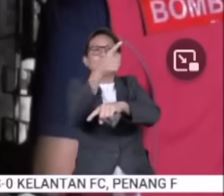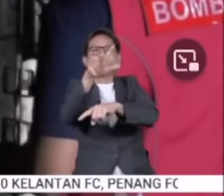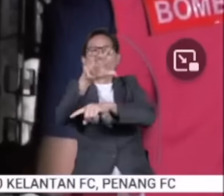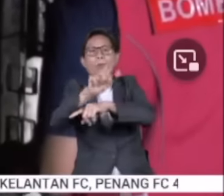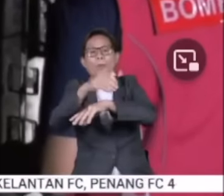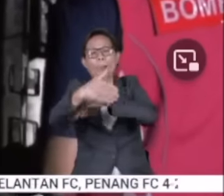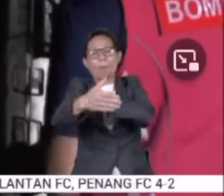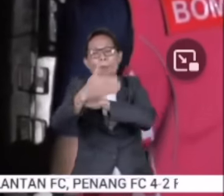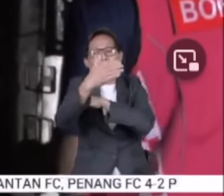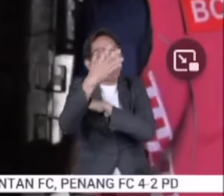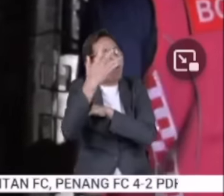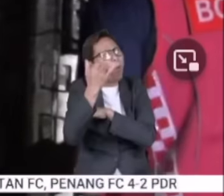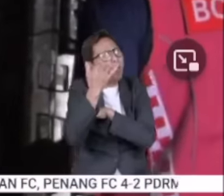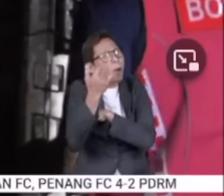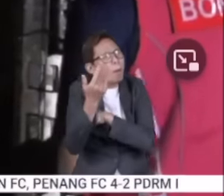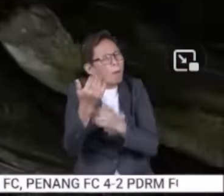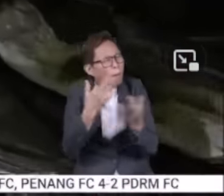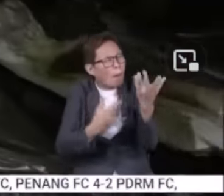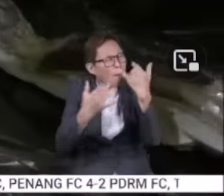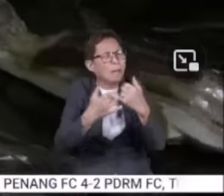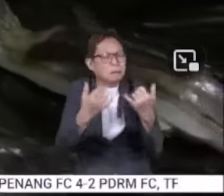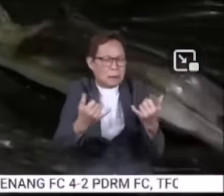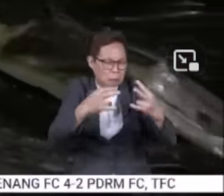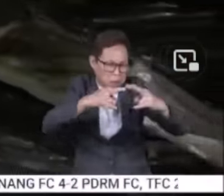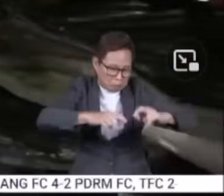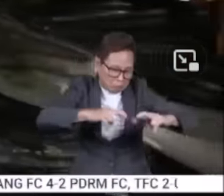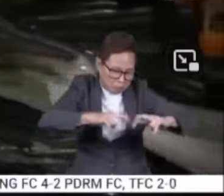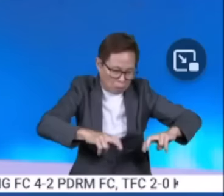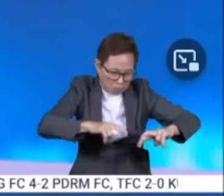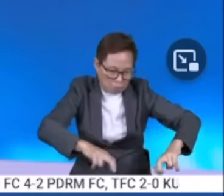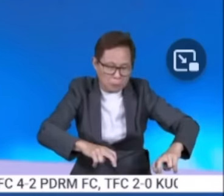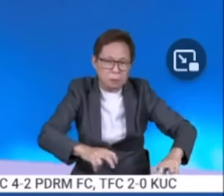pagi. Punca sebenar insiden sedang disiasat.